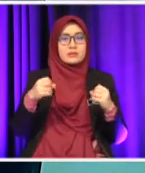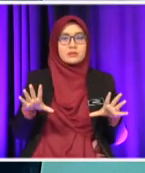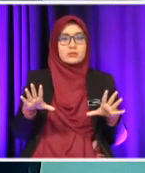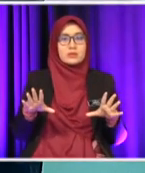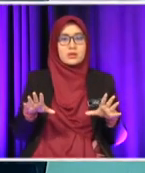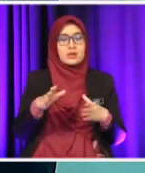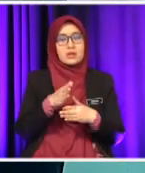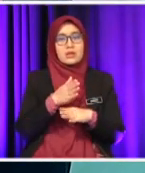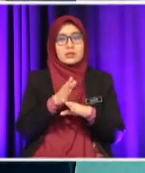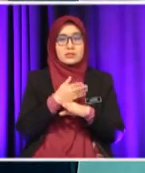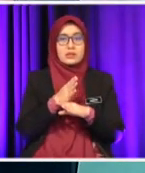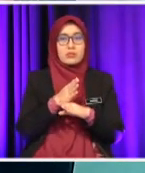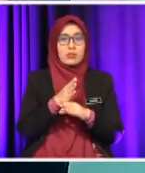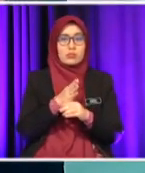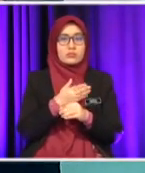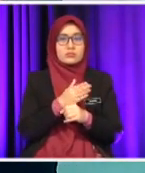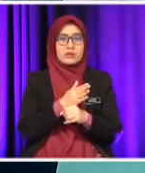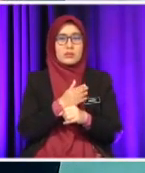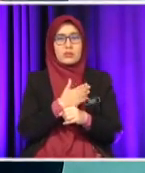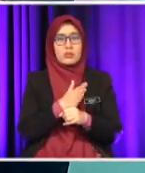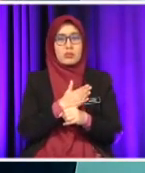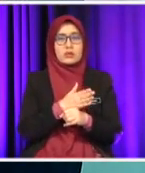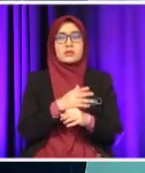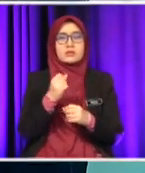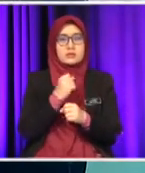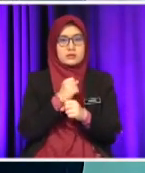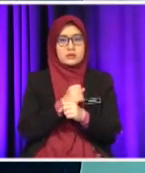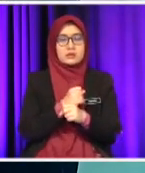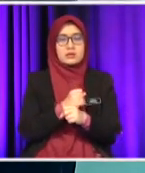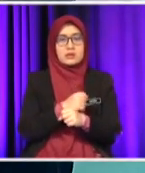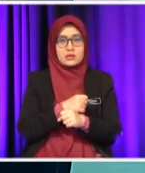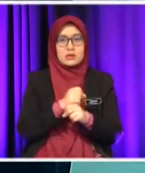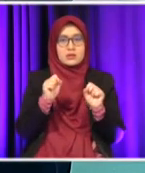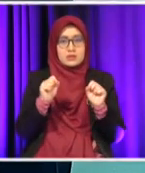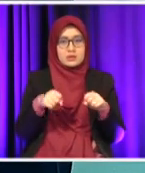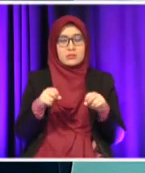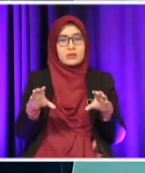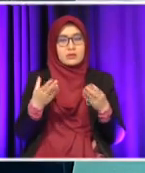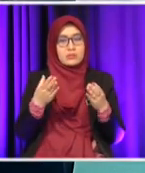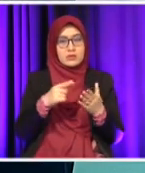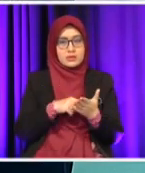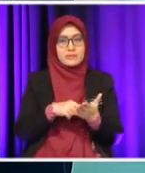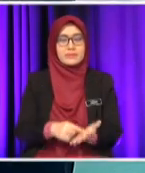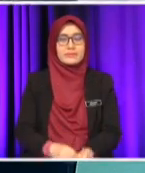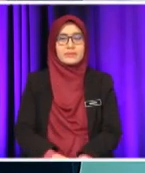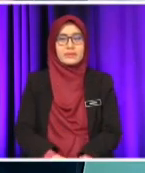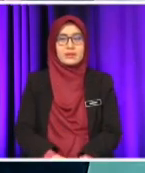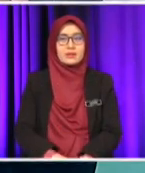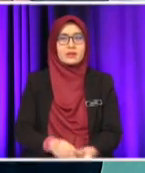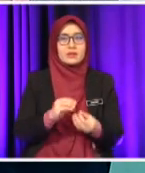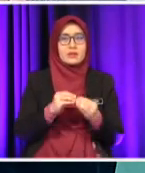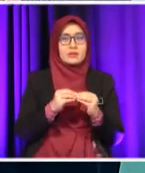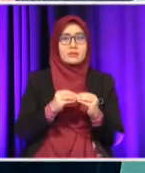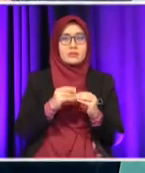Terima kasih ini untuk digambarkan yang kedua Raja satu menunjukkan alasan yang menunjukkan dalam